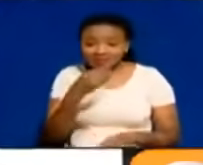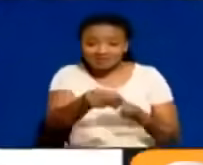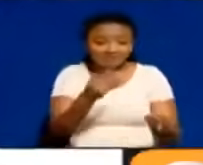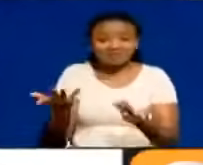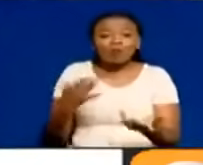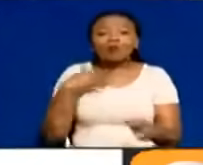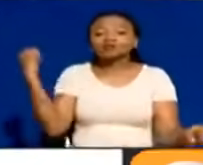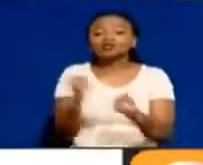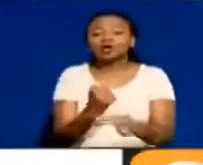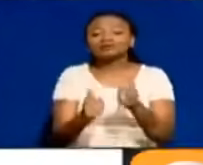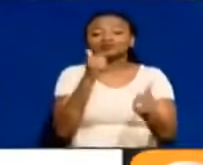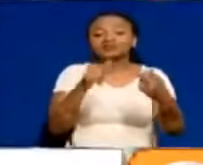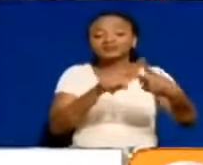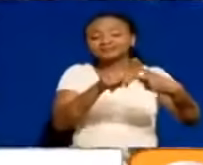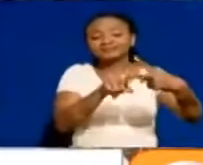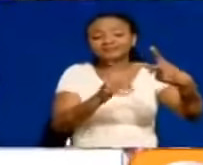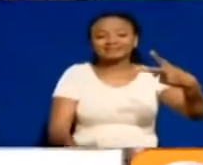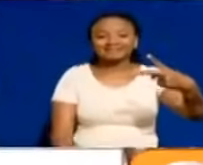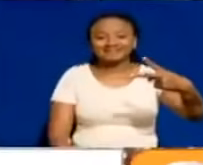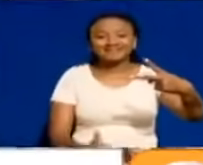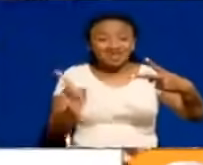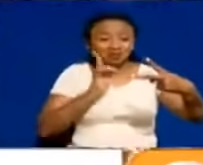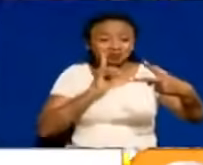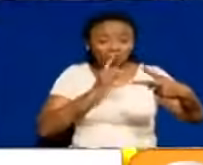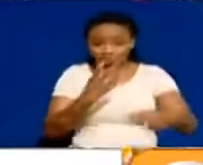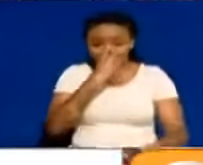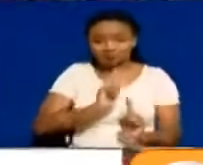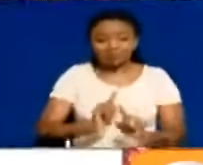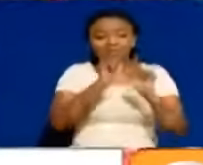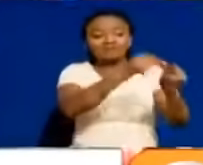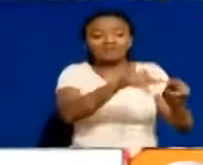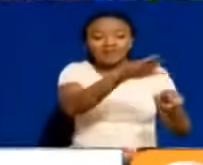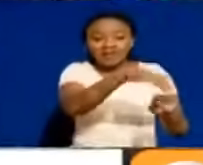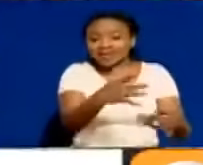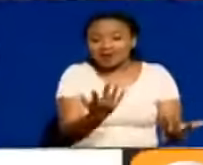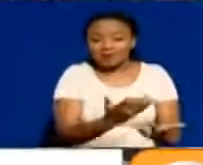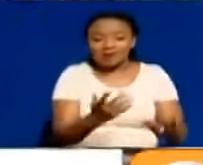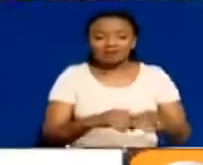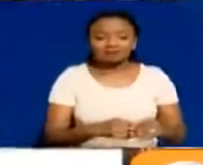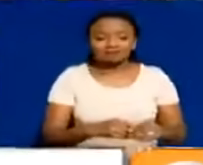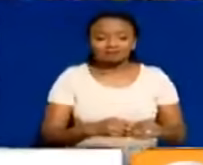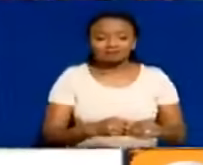ama mnataka kazi? Hapo kesho naibu rais anatazamiwa kuendeleza kampeni za